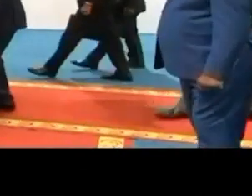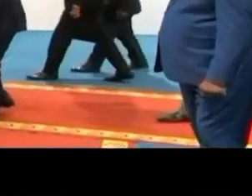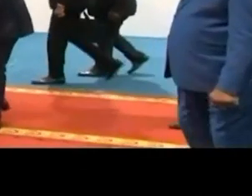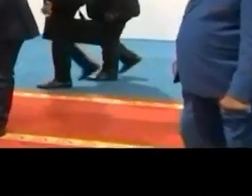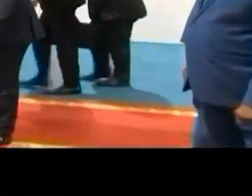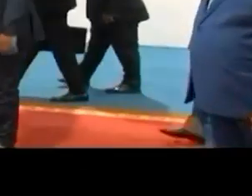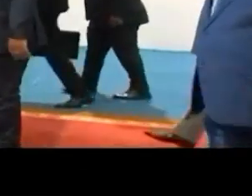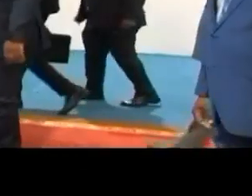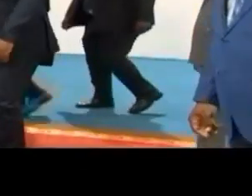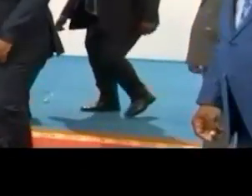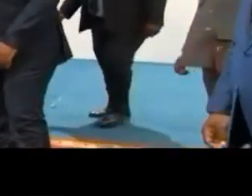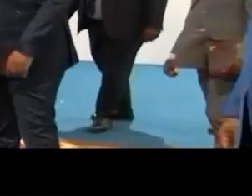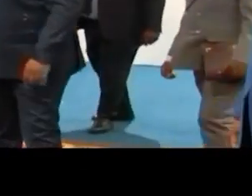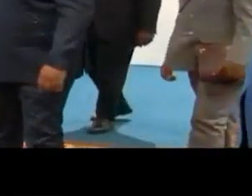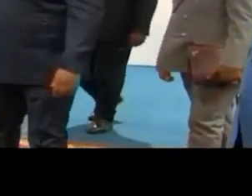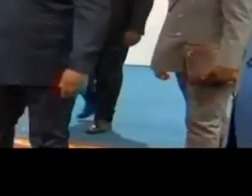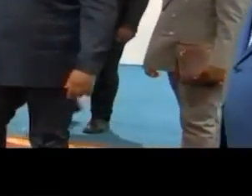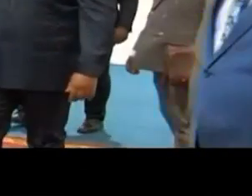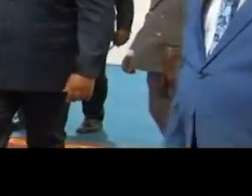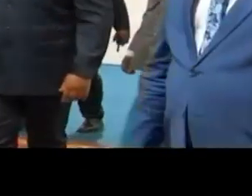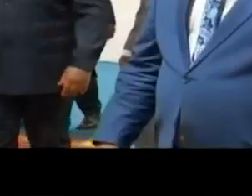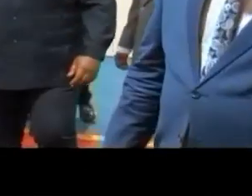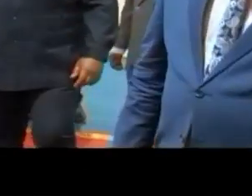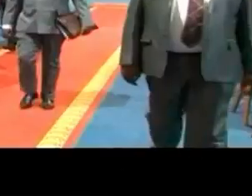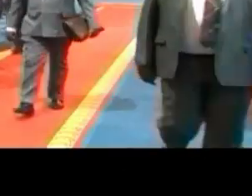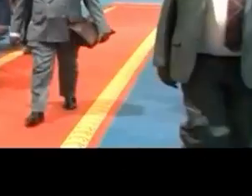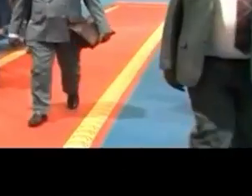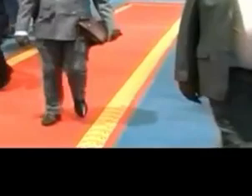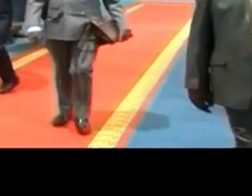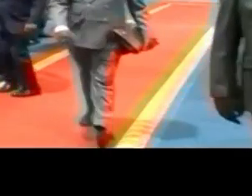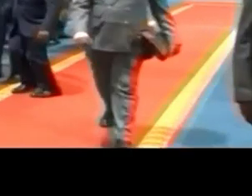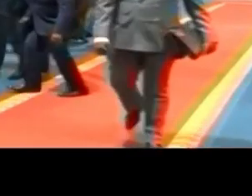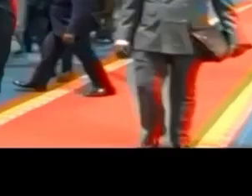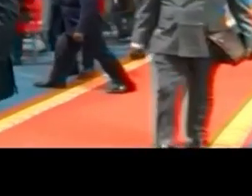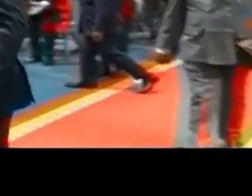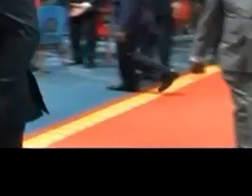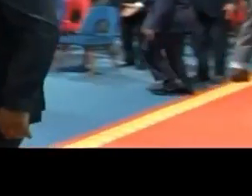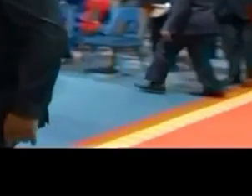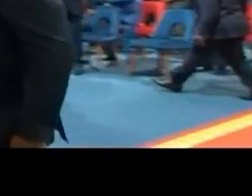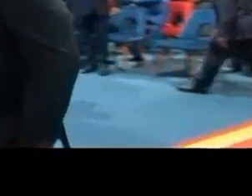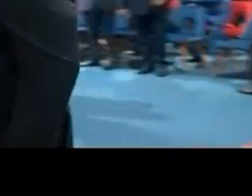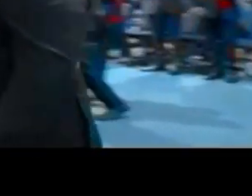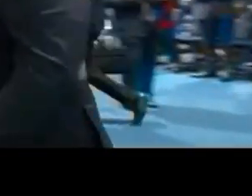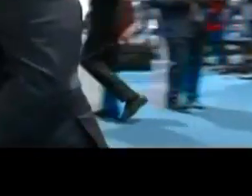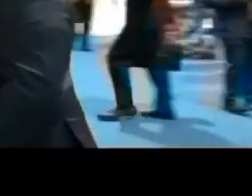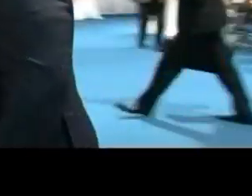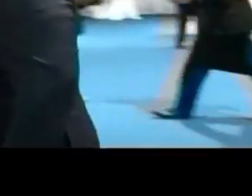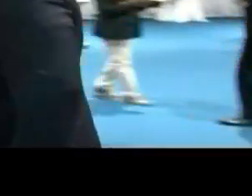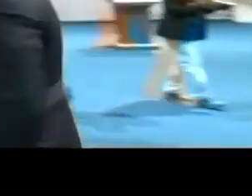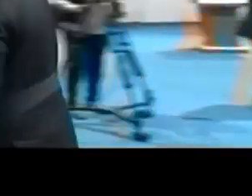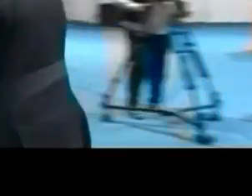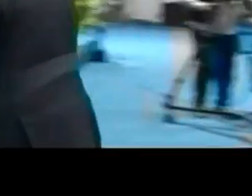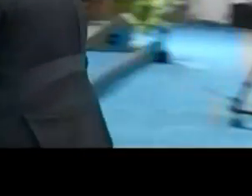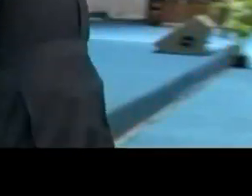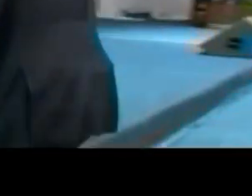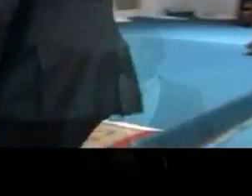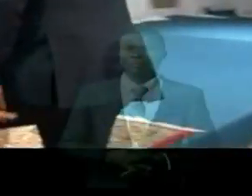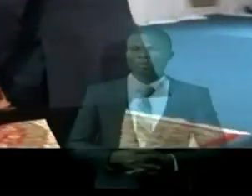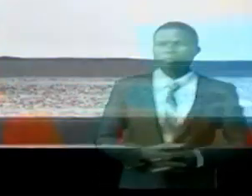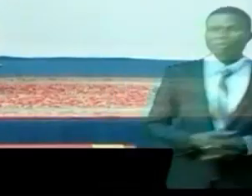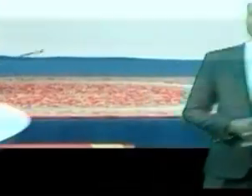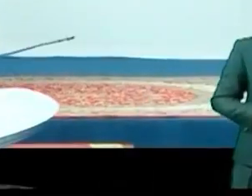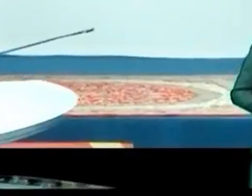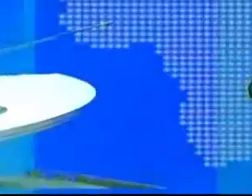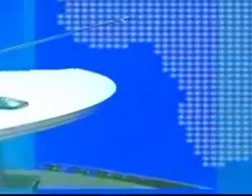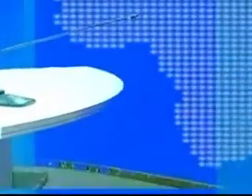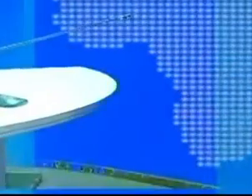L'ambiance était conviviale dans le chapiteau de la Cité de l'Union africaine où le chef de l'État, Félix-Antoine Tshisekedi Tshilombo,